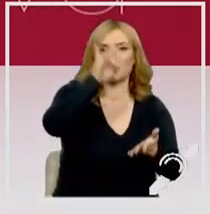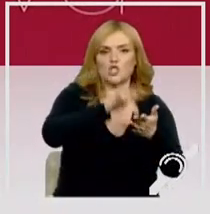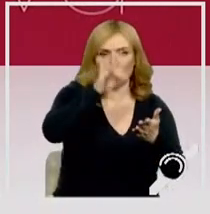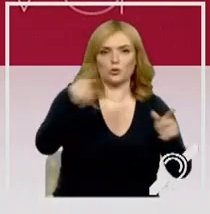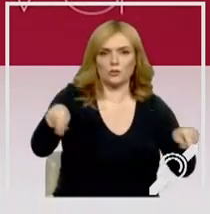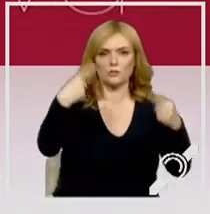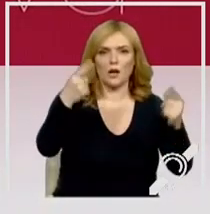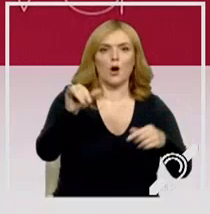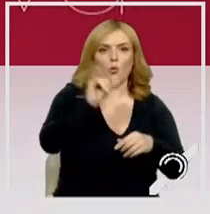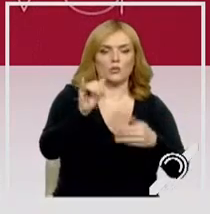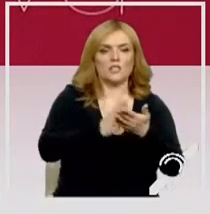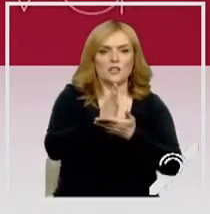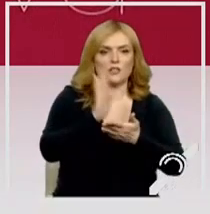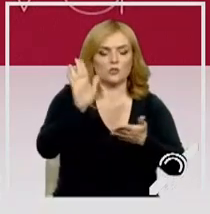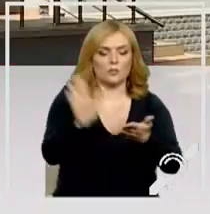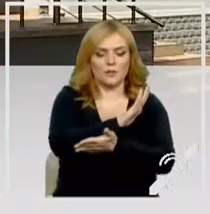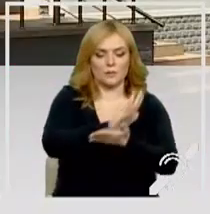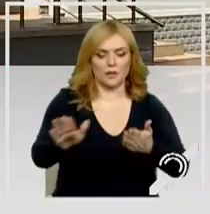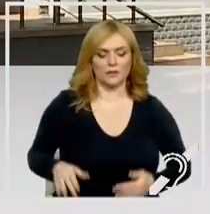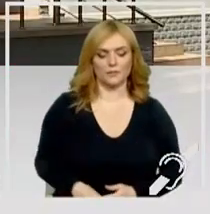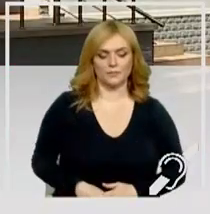unde serviciile vor fi gratuite.